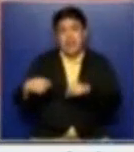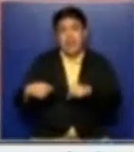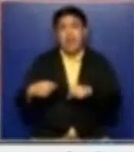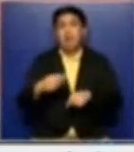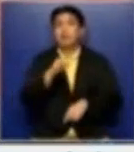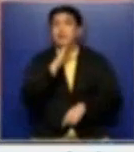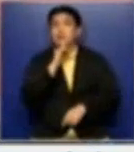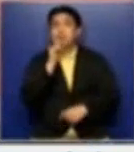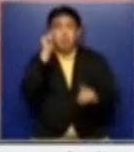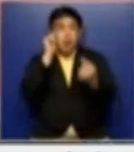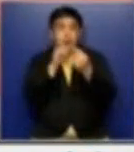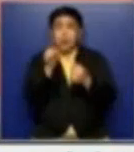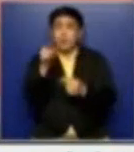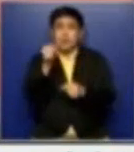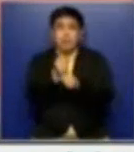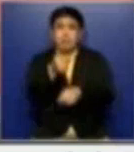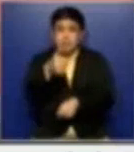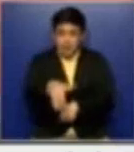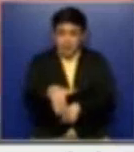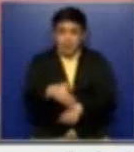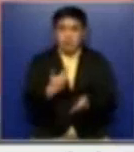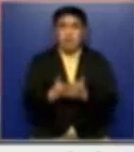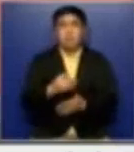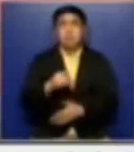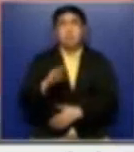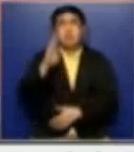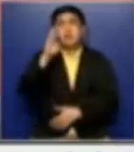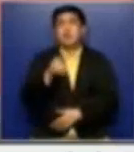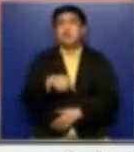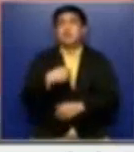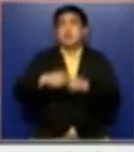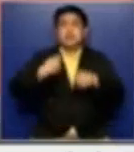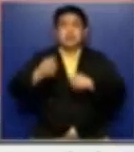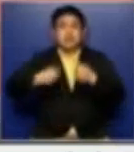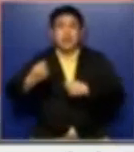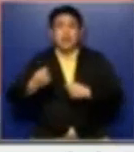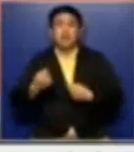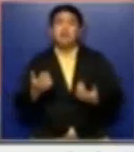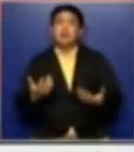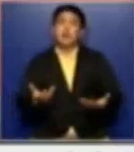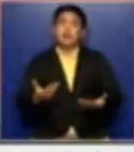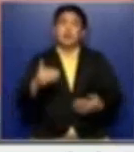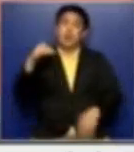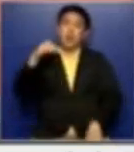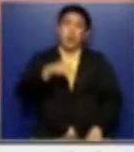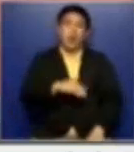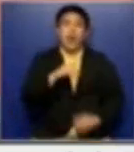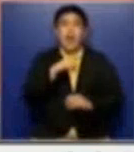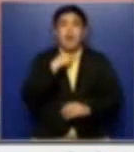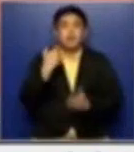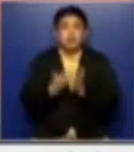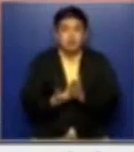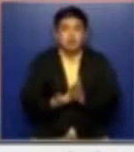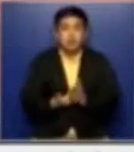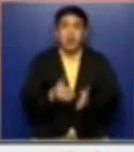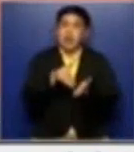งเป้าตามนี้คุณทำไม่ได้คุณใช้เงินบริษัทไปโครมเยอะสุดท้ายยอดขายไม่เข้ามาเขาปลด